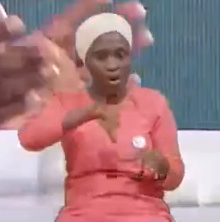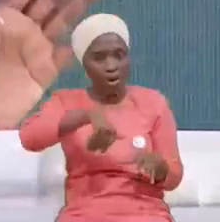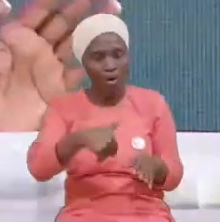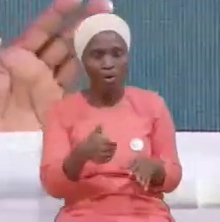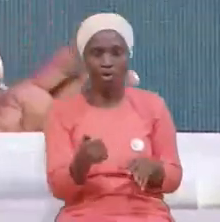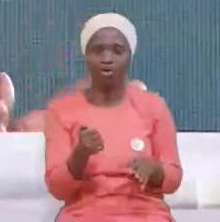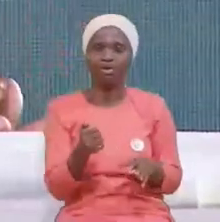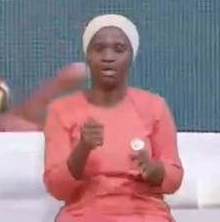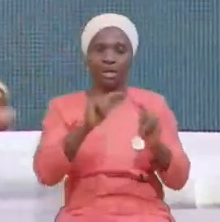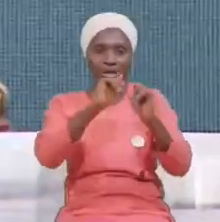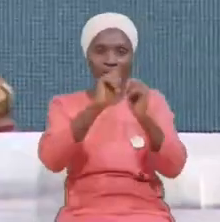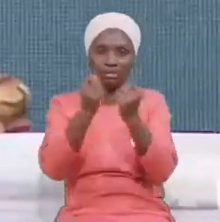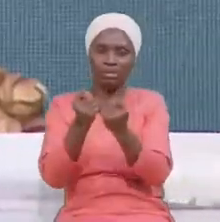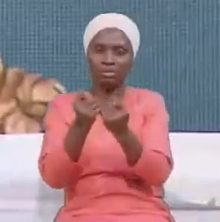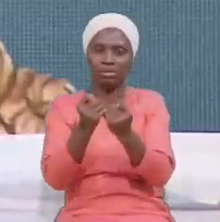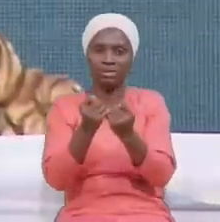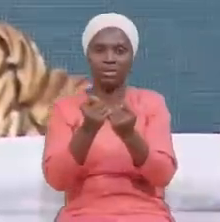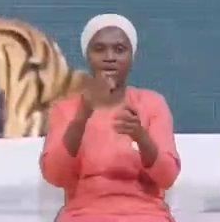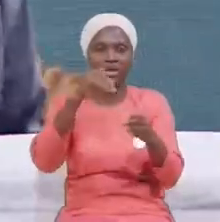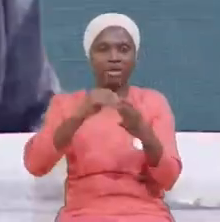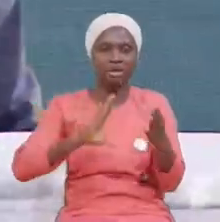La haine contre d'autres tribus de la nation.